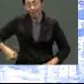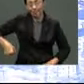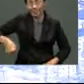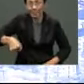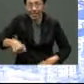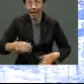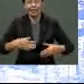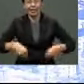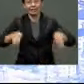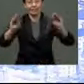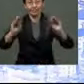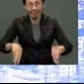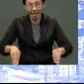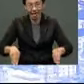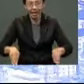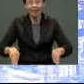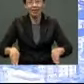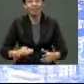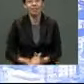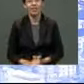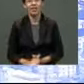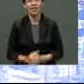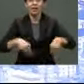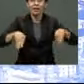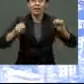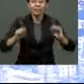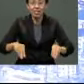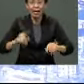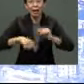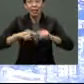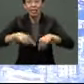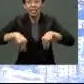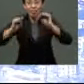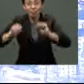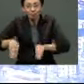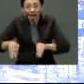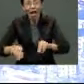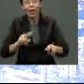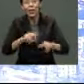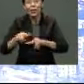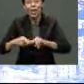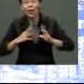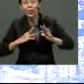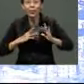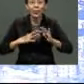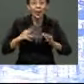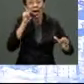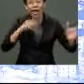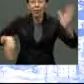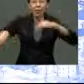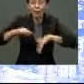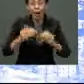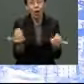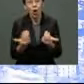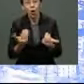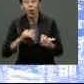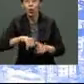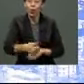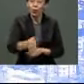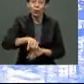สื่อแล้วก็ผ้าใบนะครับแล้วก็อยู่กันในชายหาดที่พอจะเล่นน้ำลูกวิ่งไปวิ่งกลับ